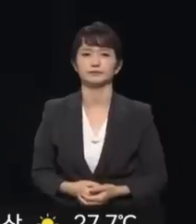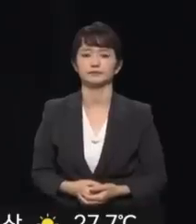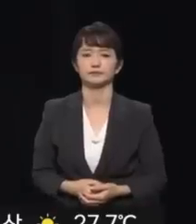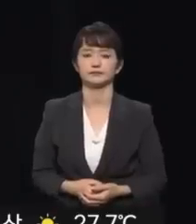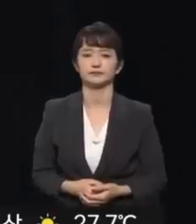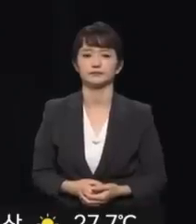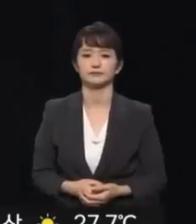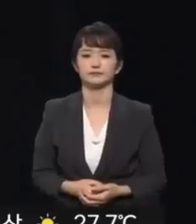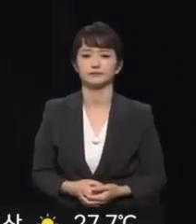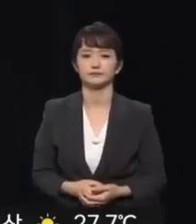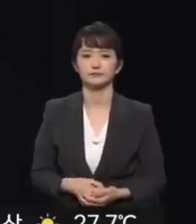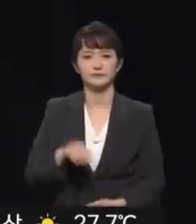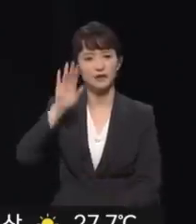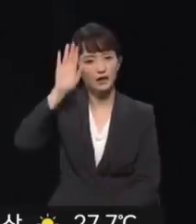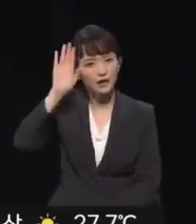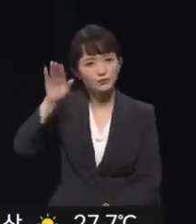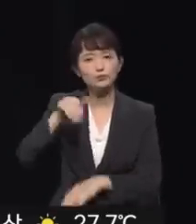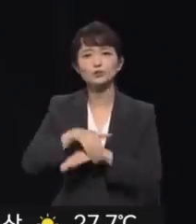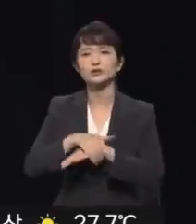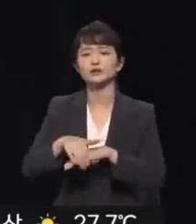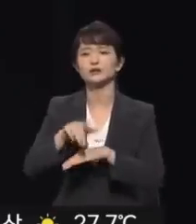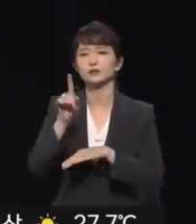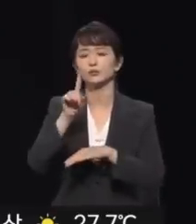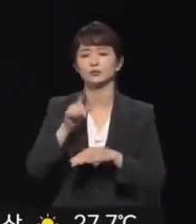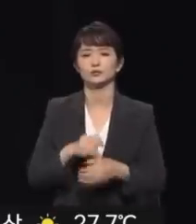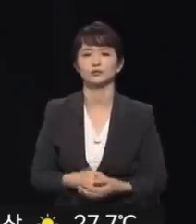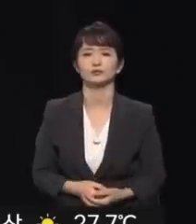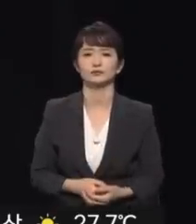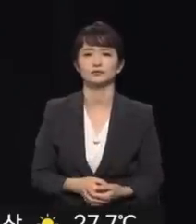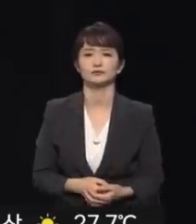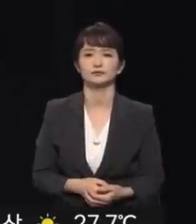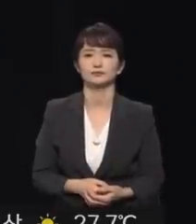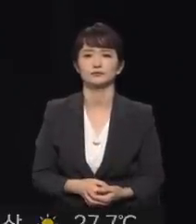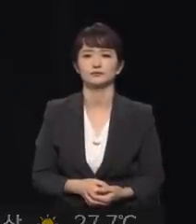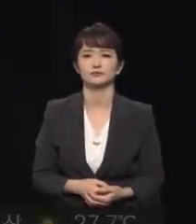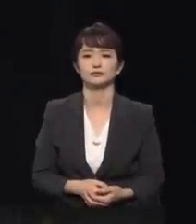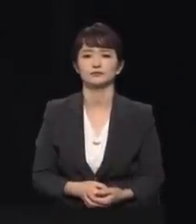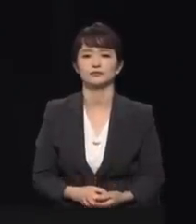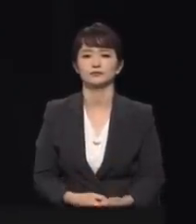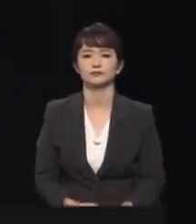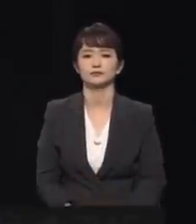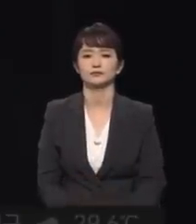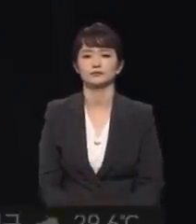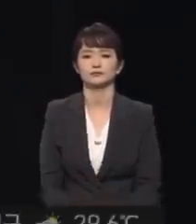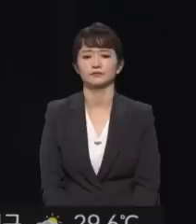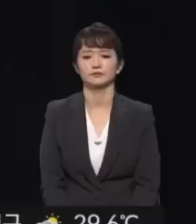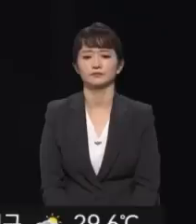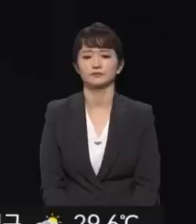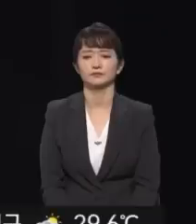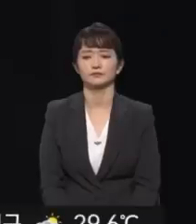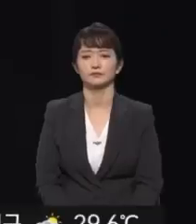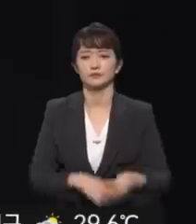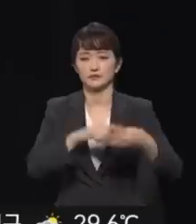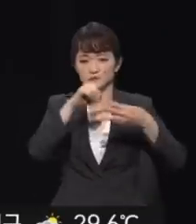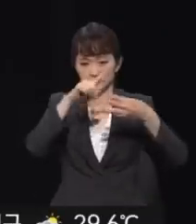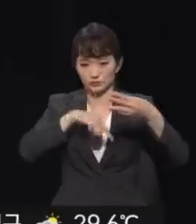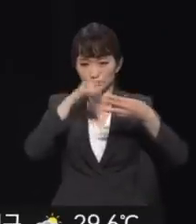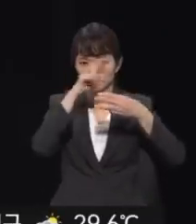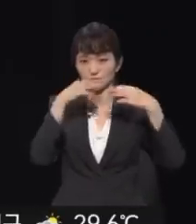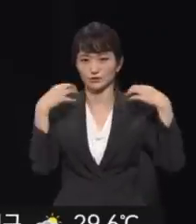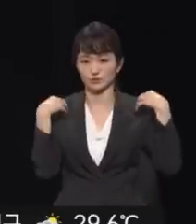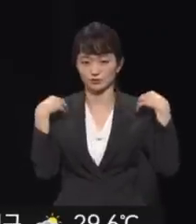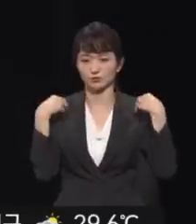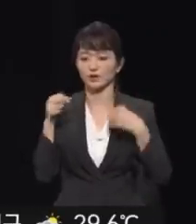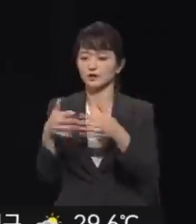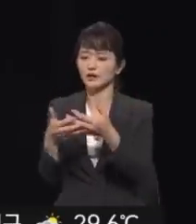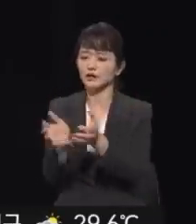분석을 해보고 요즘 앞으로를 좀 얘길 할 텐데 이 부분이 제일 좀 윤석렬 정부로서는 또 집권 여당으로 선